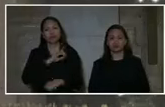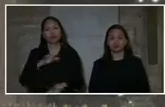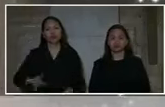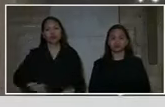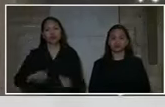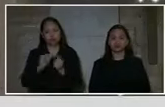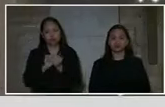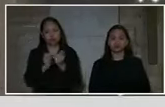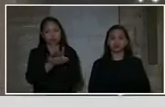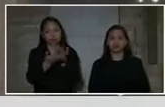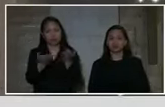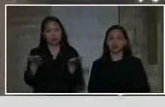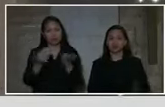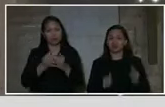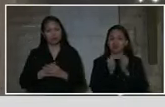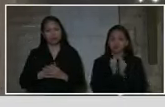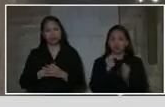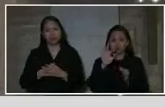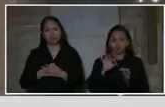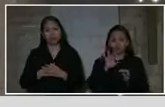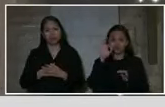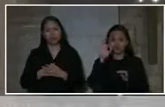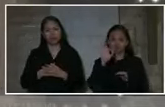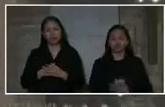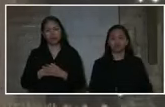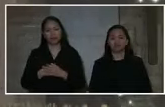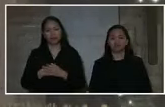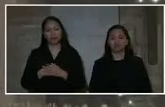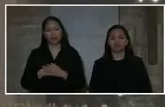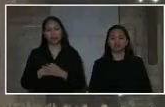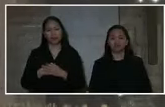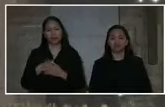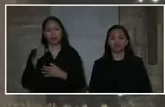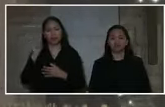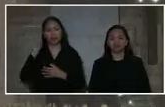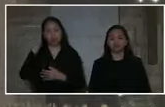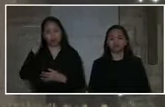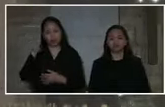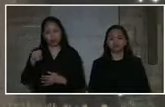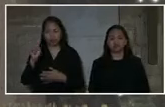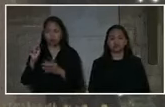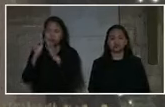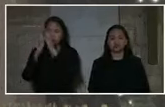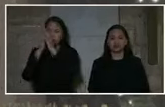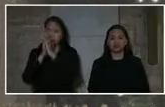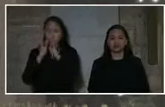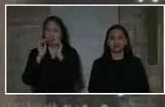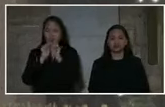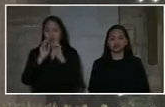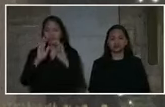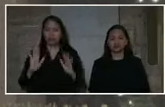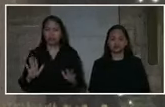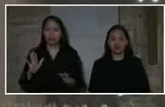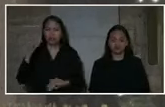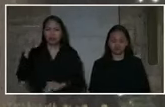Sumainyo ang Panginoon. At sumaiyo rin. Yumuko kayo tingin ang pagbabasbas ng